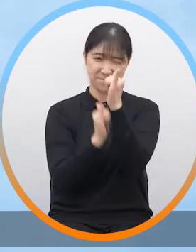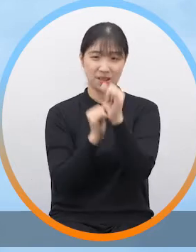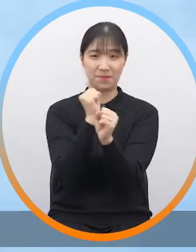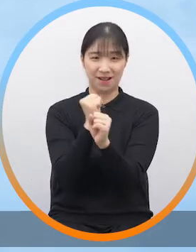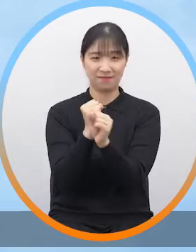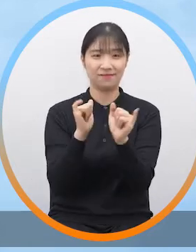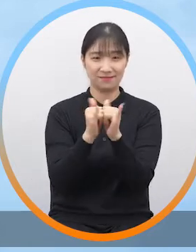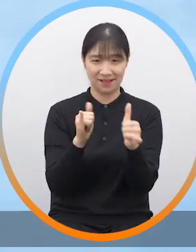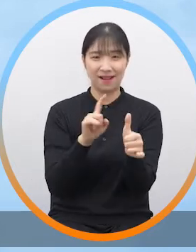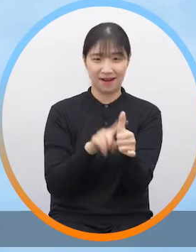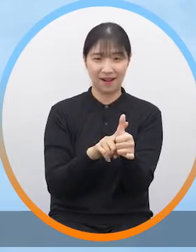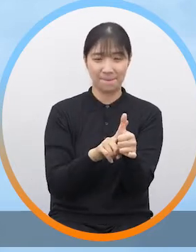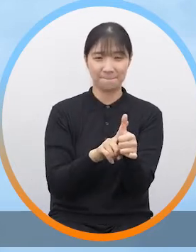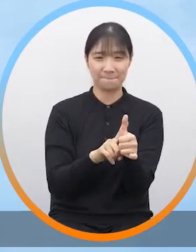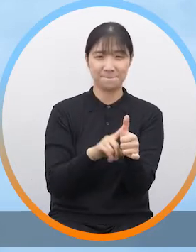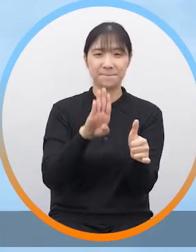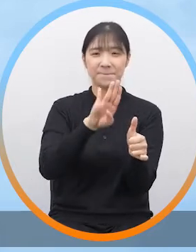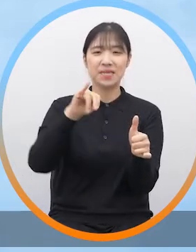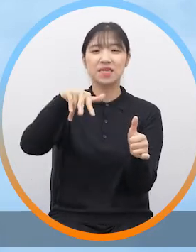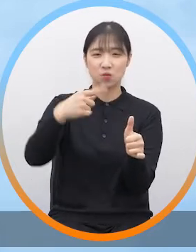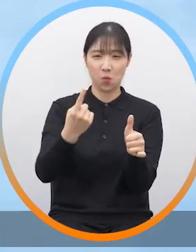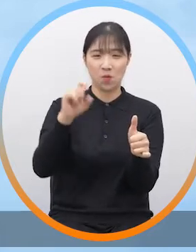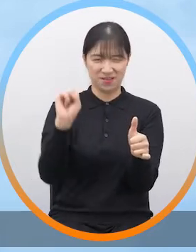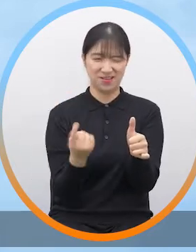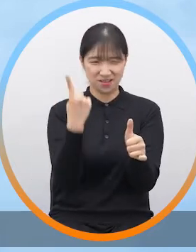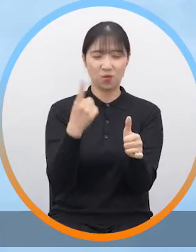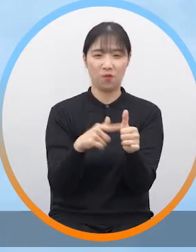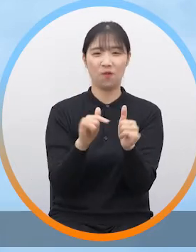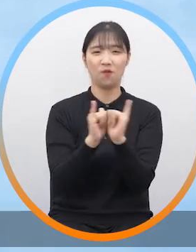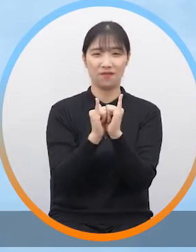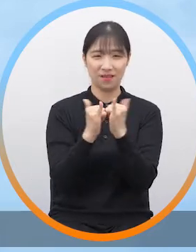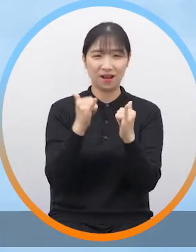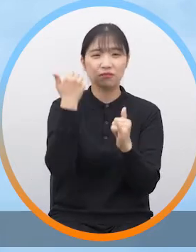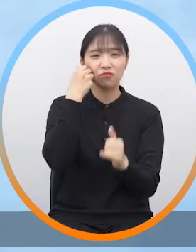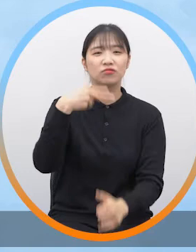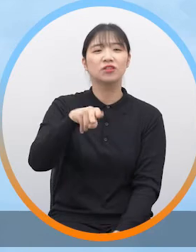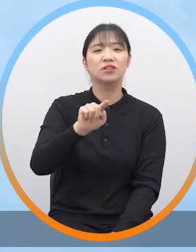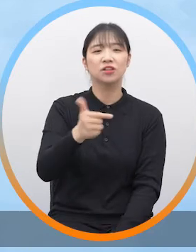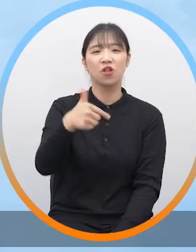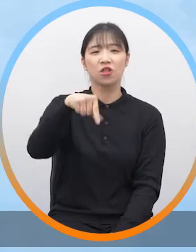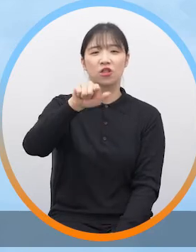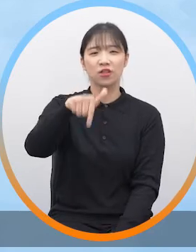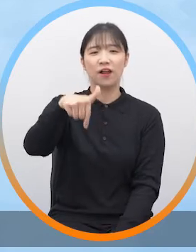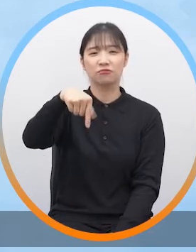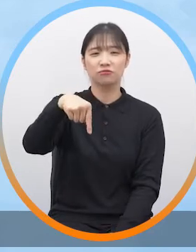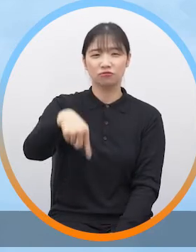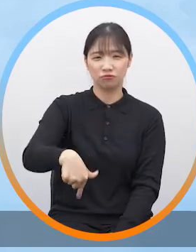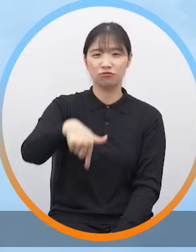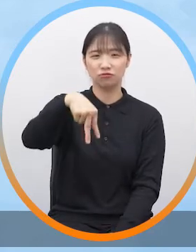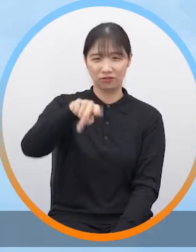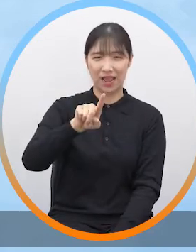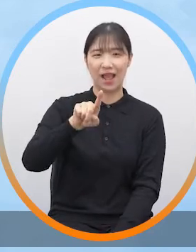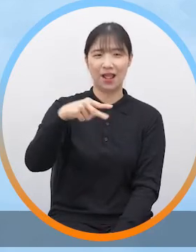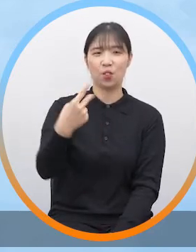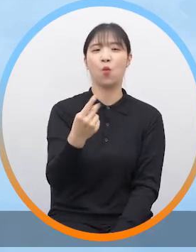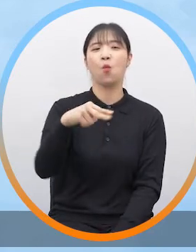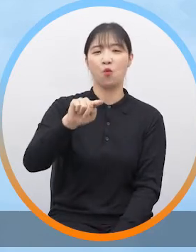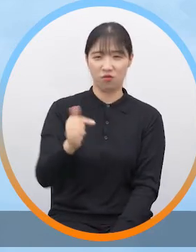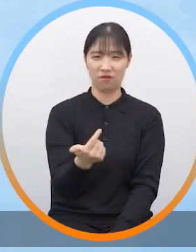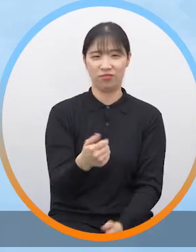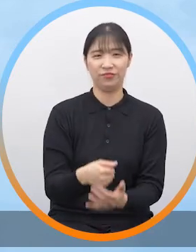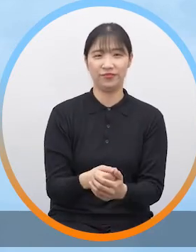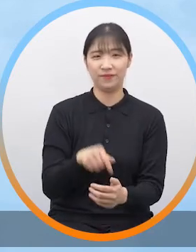그래서 풍수지리사상의 비조, 시조라고 하는 분, 선각국사 도선입니다. 이 두